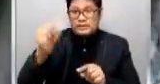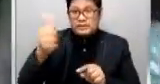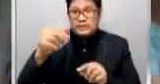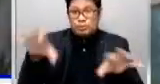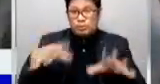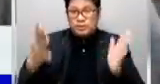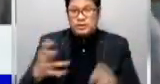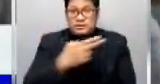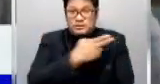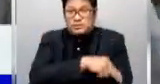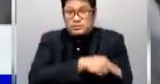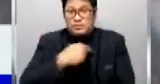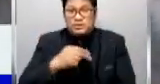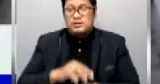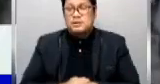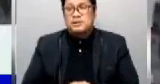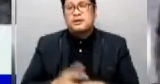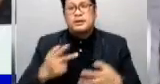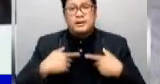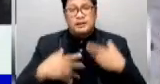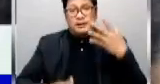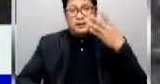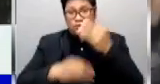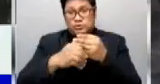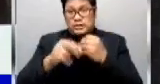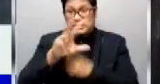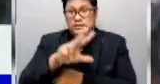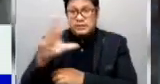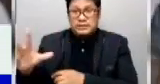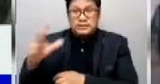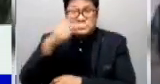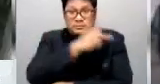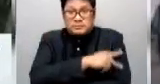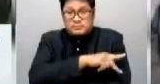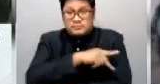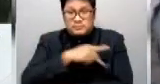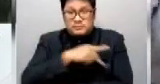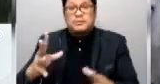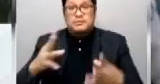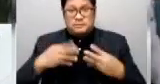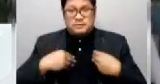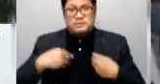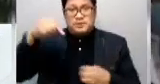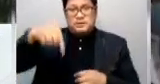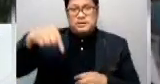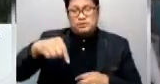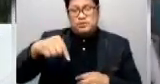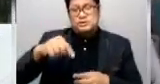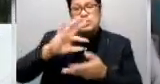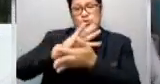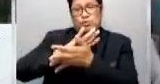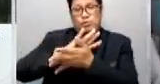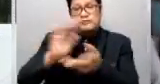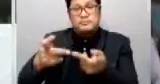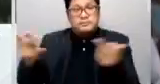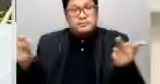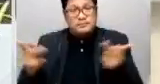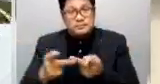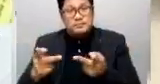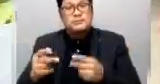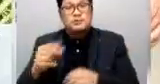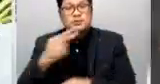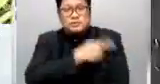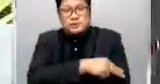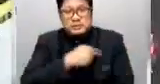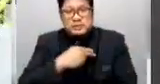have a total of 33 patients na admitted sa ating COVID wards and that would be like